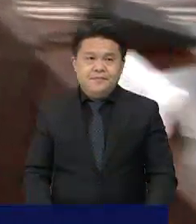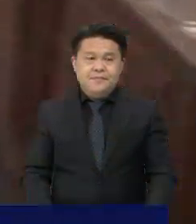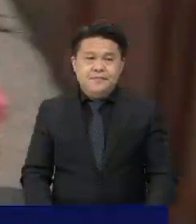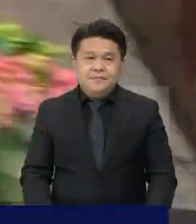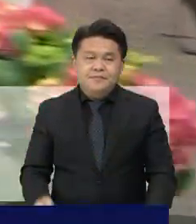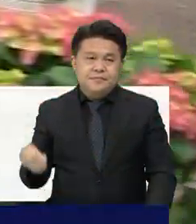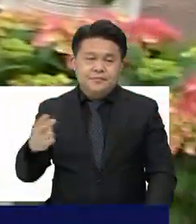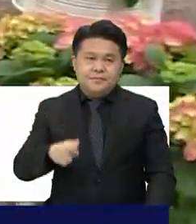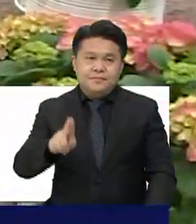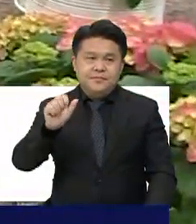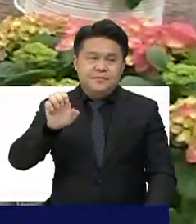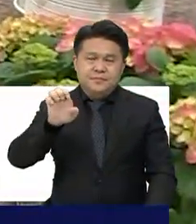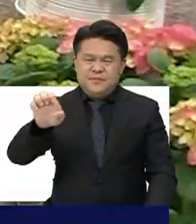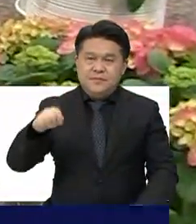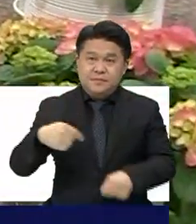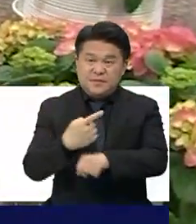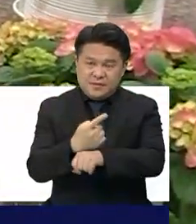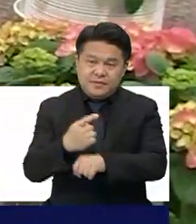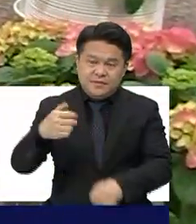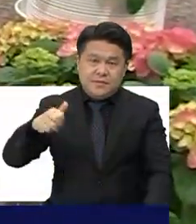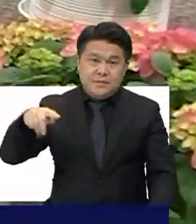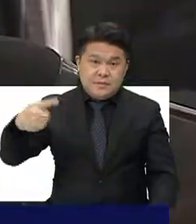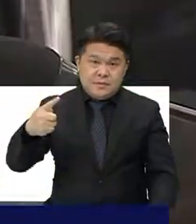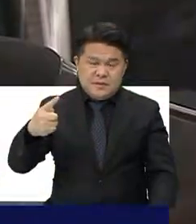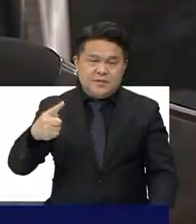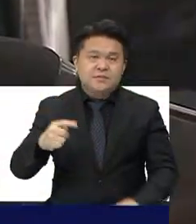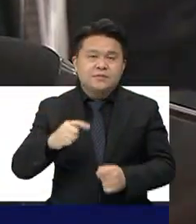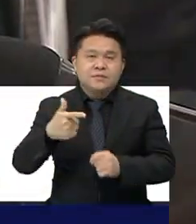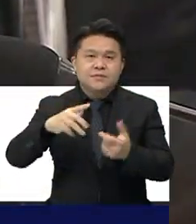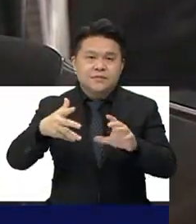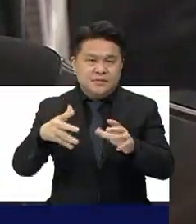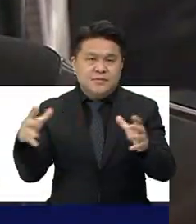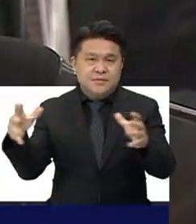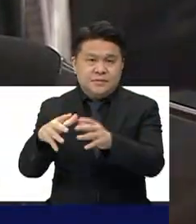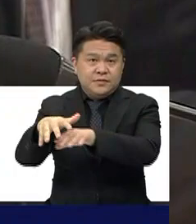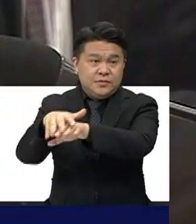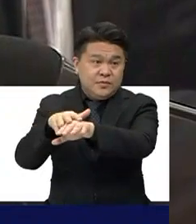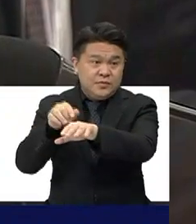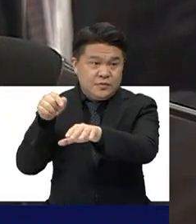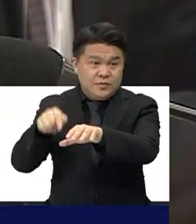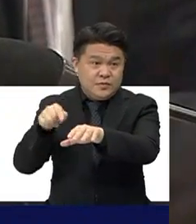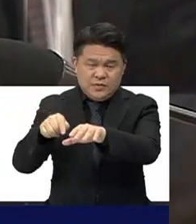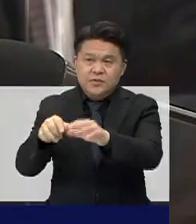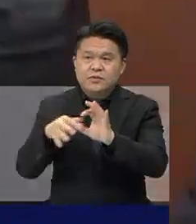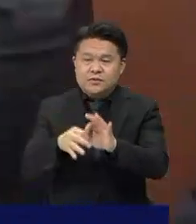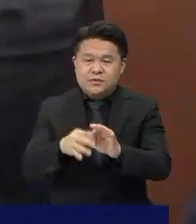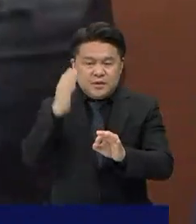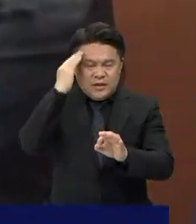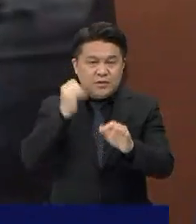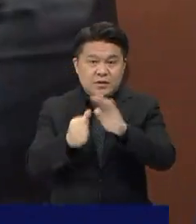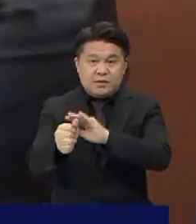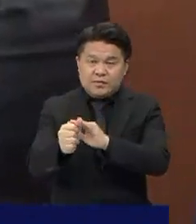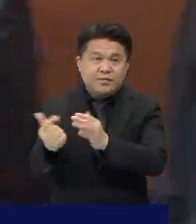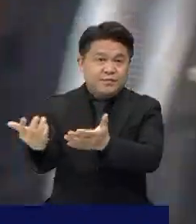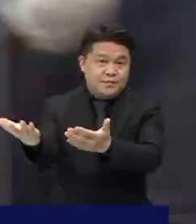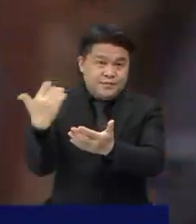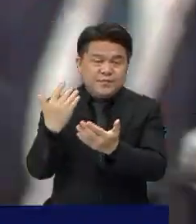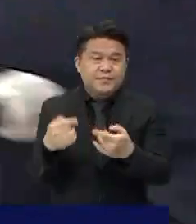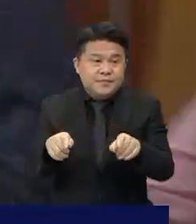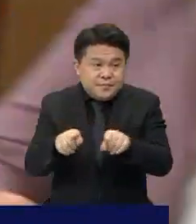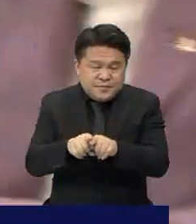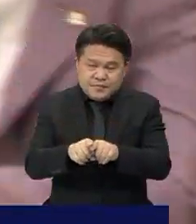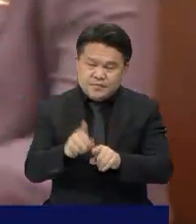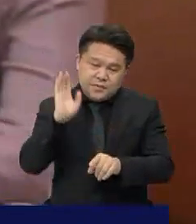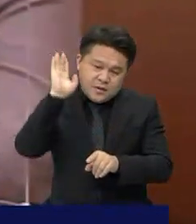오후에는 아랍에미리트와 카타르 등 걸프연안 6개 나라 협력체인 걸프협력회의 주한대사들을 만나 에너지와 건설 인프라 관련